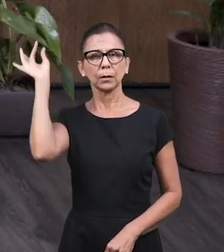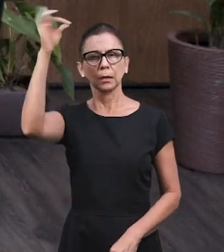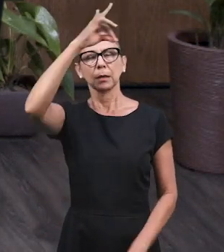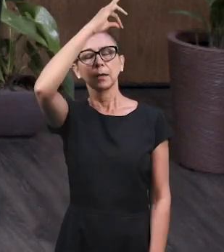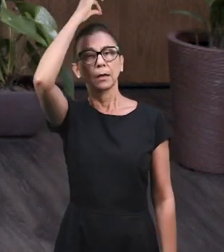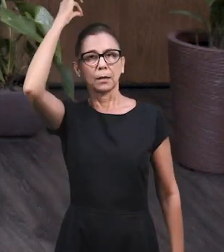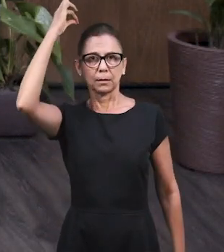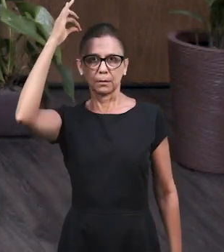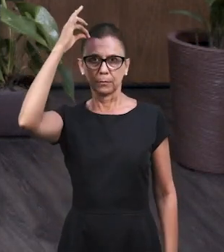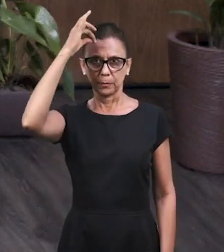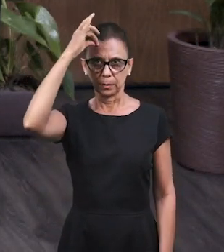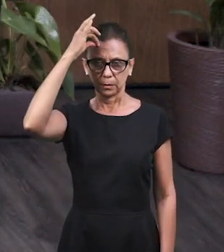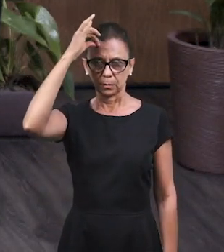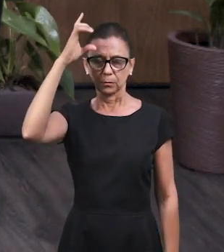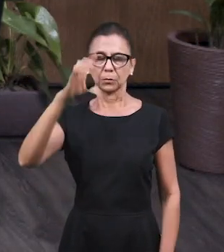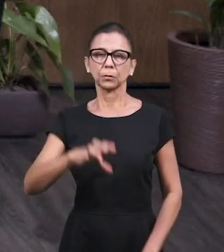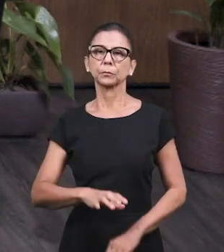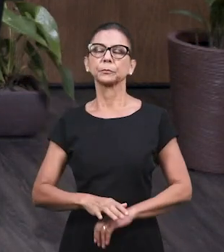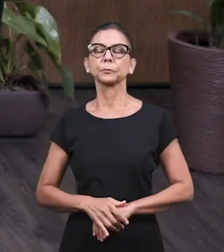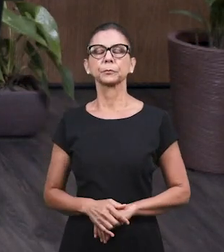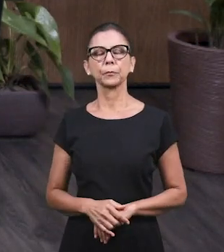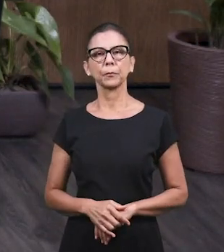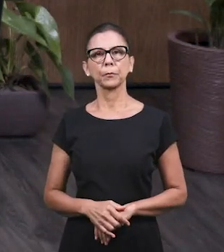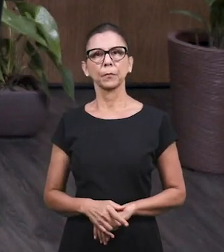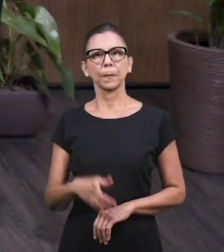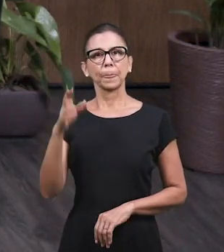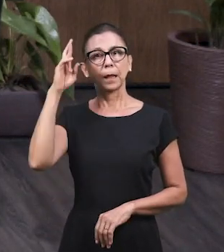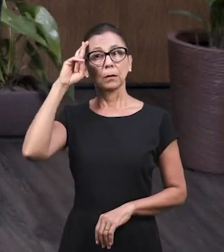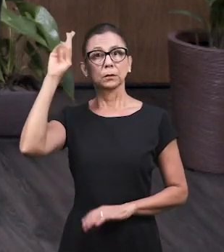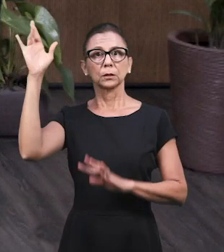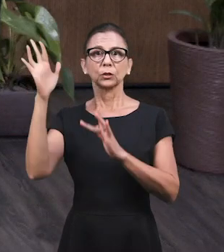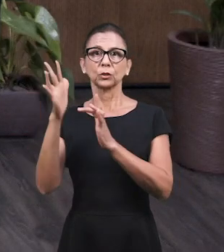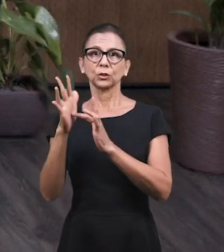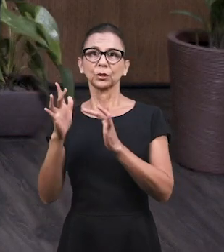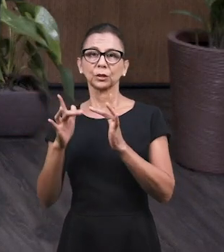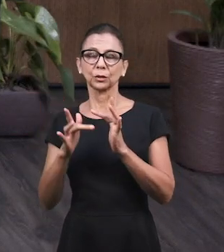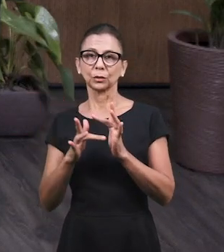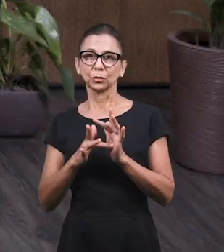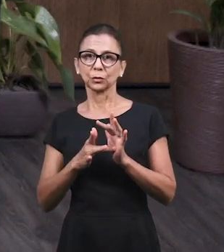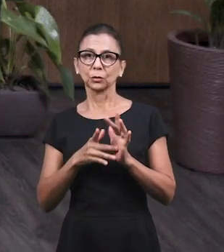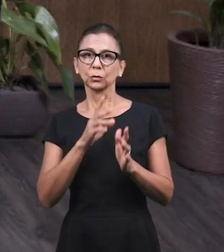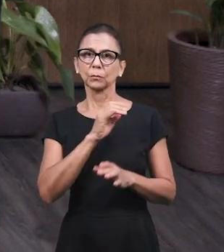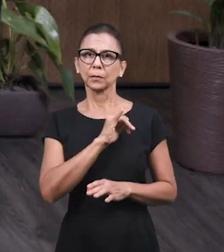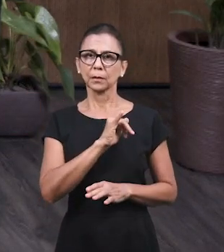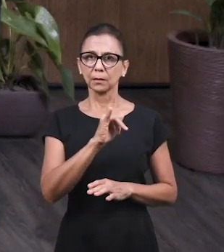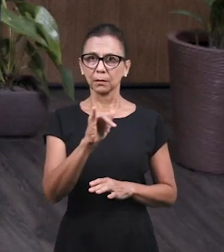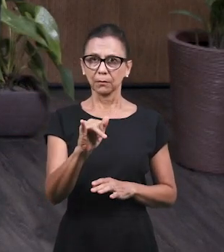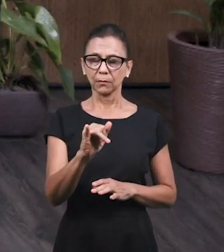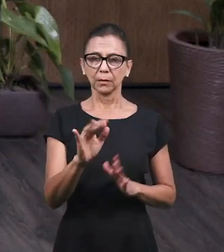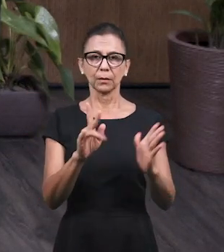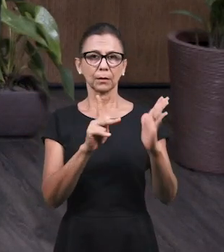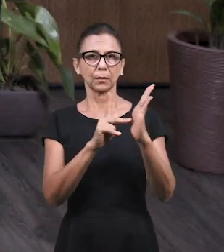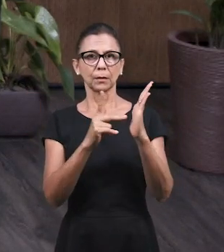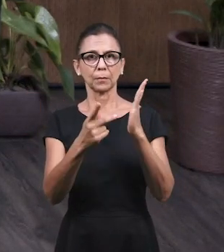Il y a un seul corps et un seul esprit. Le Seigneur Jésus, donc,